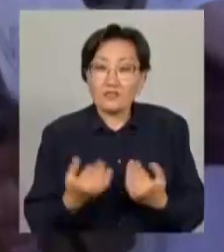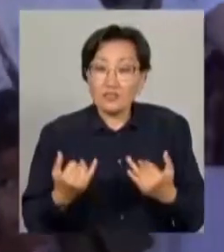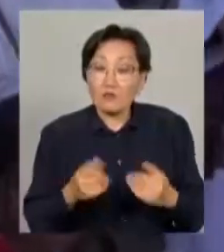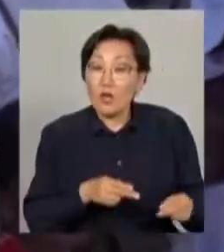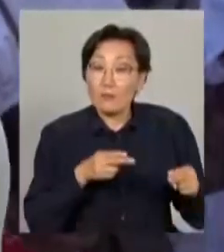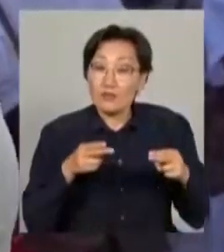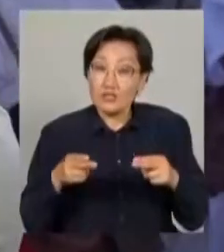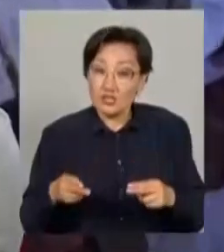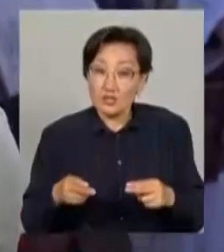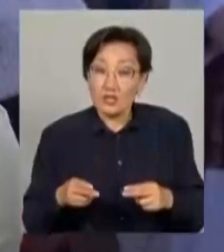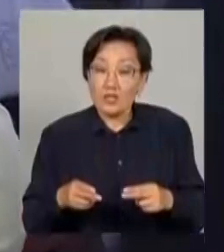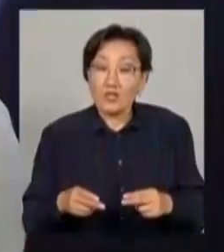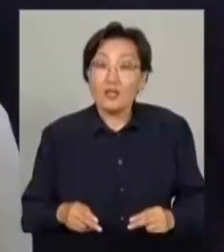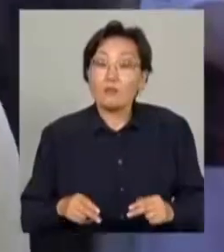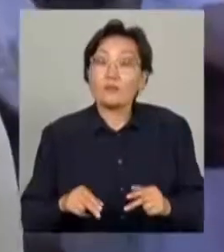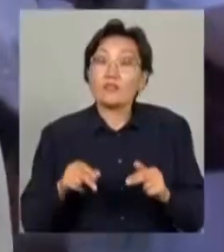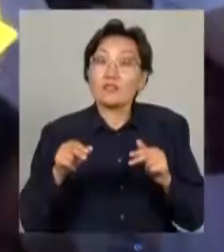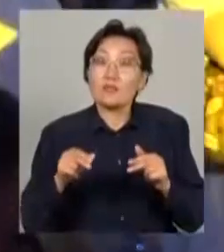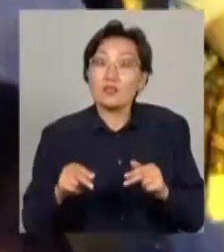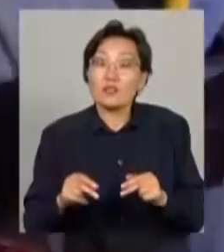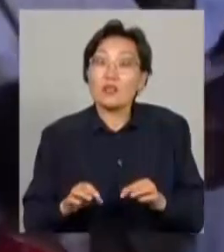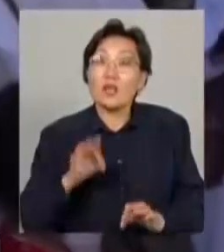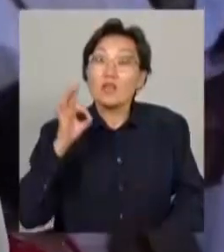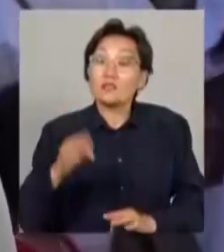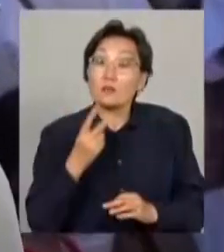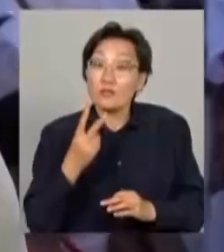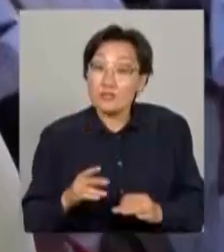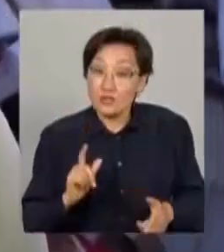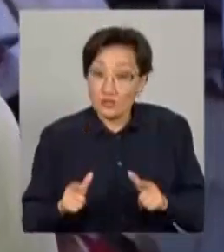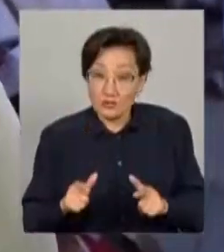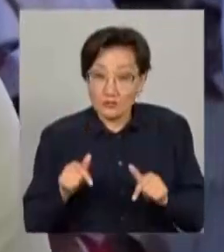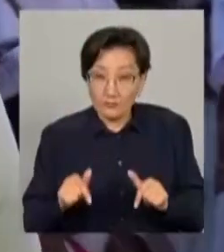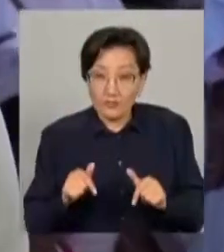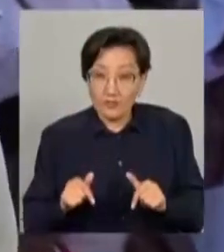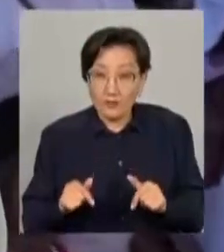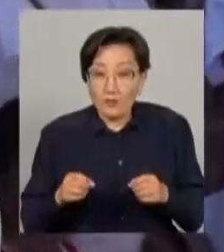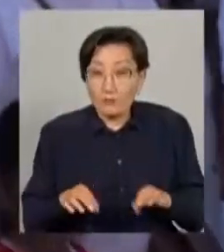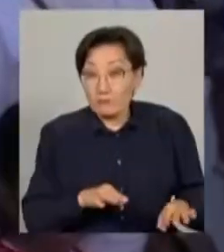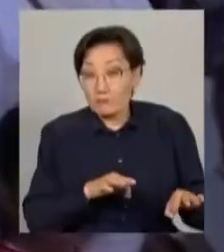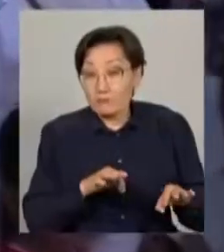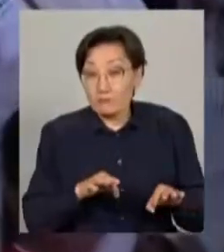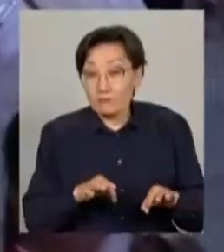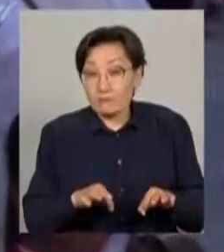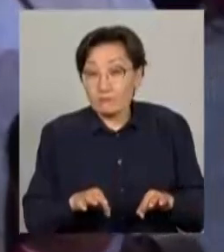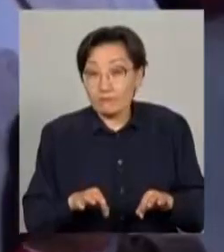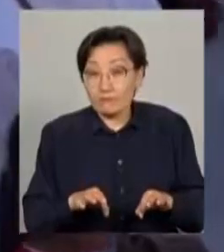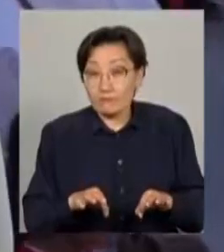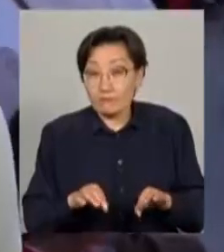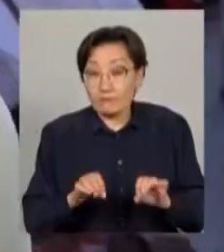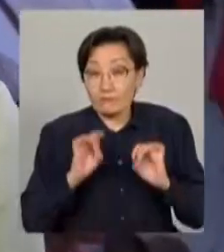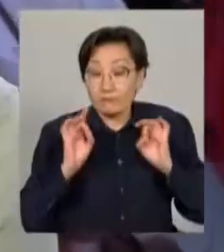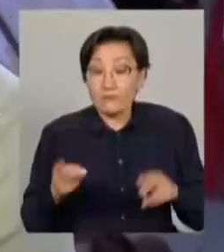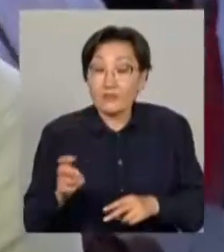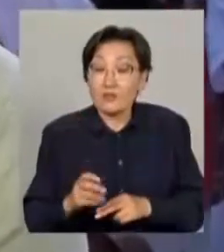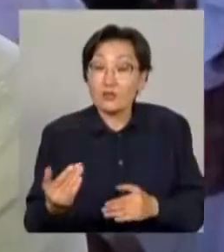пришли. Наверх поднимали закат, смотрели. Мы на самом деле здесь проездом. И вот видим что-то